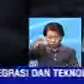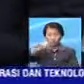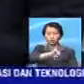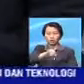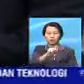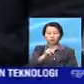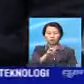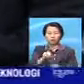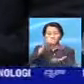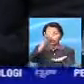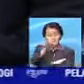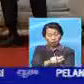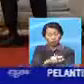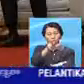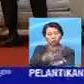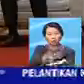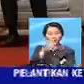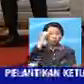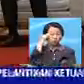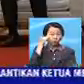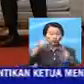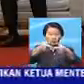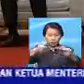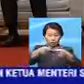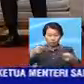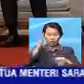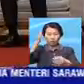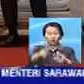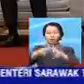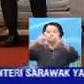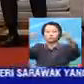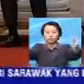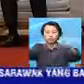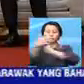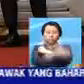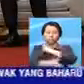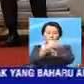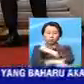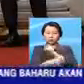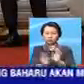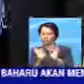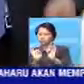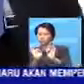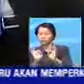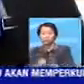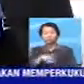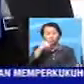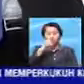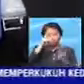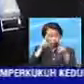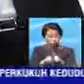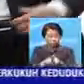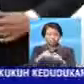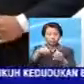diiktiraf di Korea dan jepun sebelum ini dana akan diperkembangkan ke negara-negara yang berpotensi kata sepakat ini